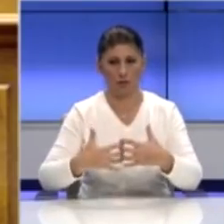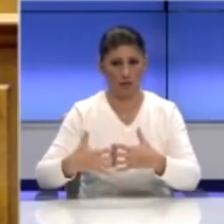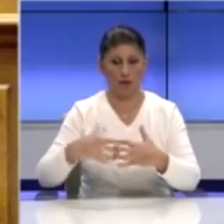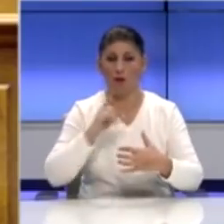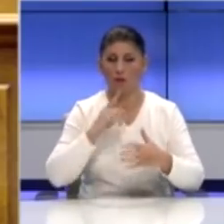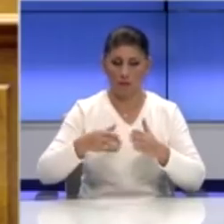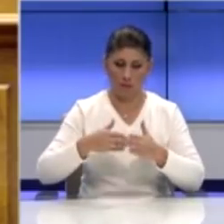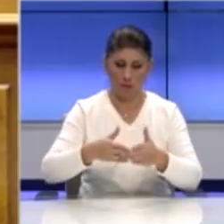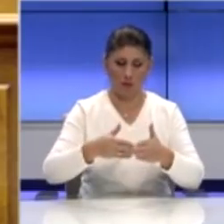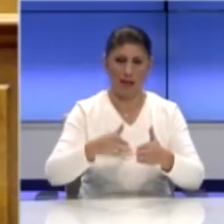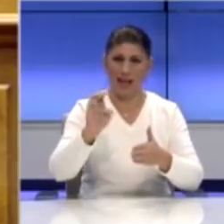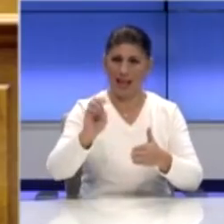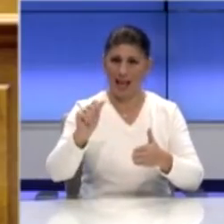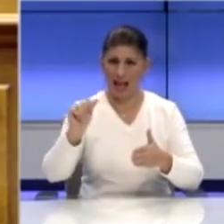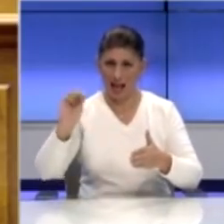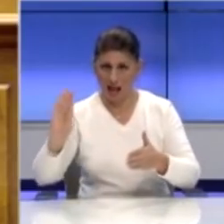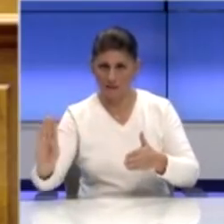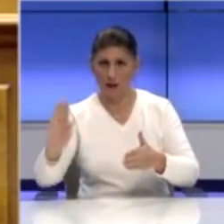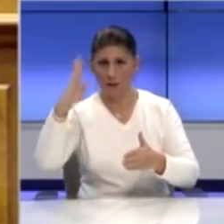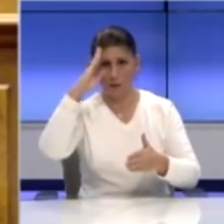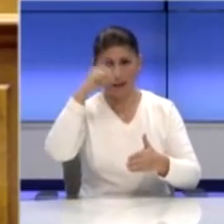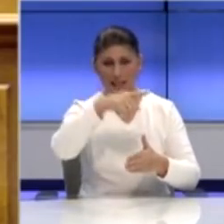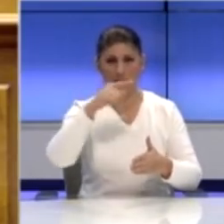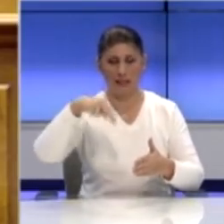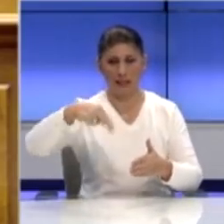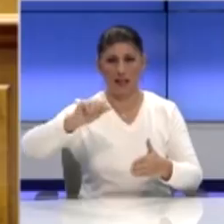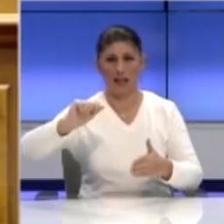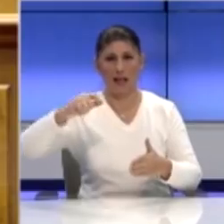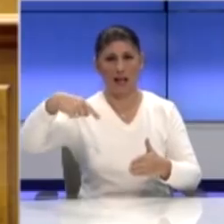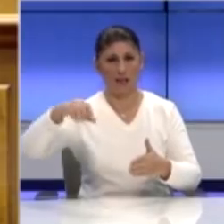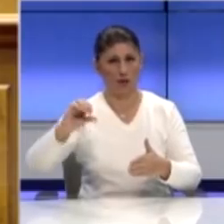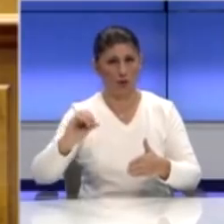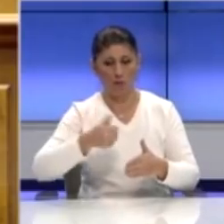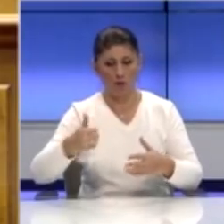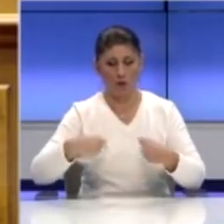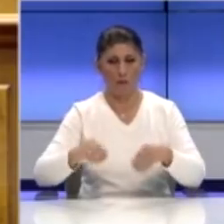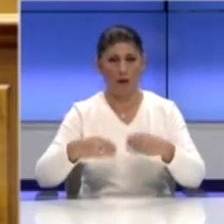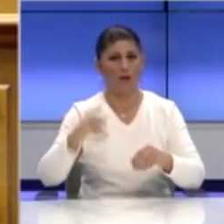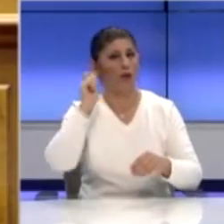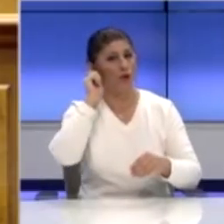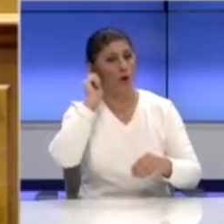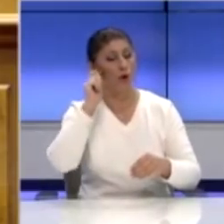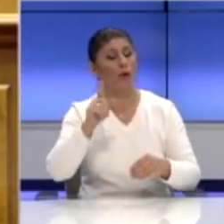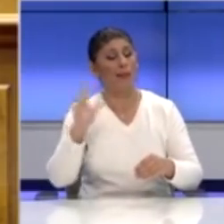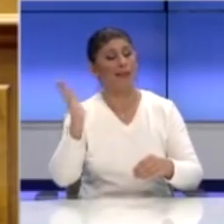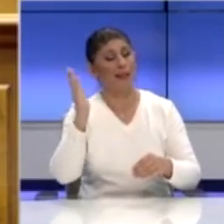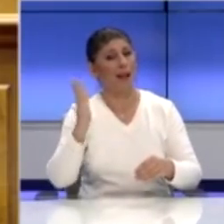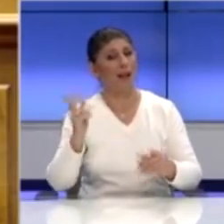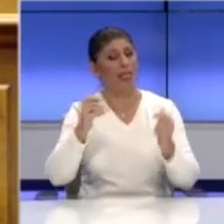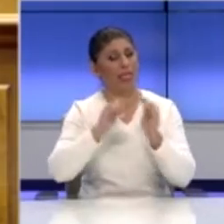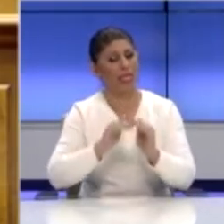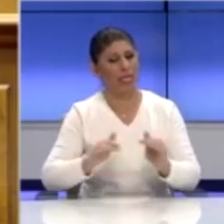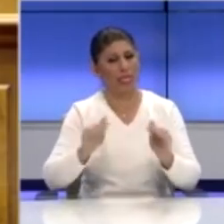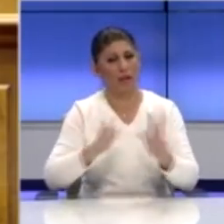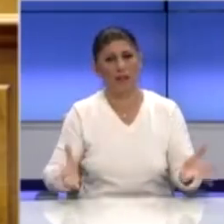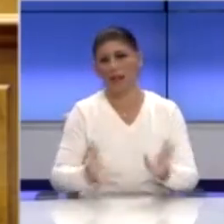τα ναυπηγεία και η ΕΑΒ, από αμερικάνικων και νατοϊκών συμφερόντων μονοπόλια, στο όνομα δήθεν της εξυγίανσης και